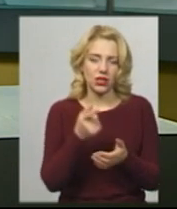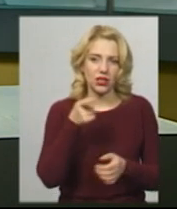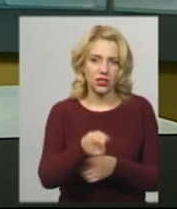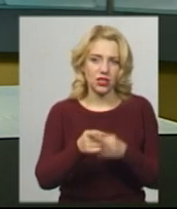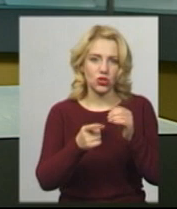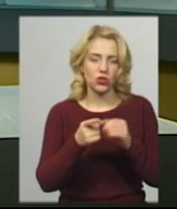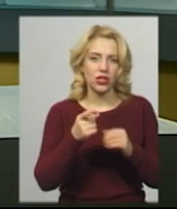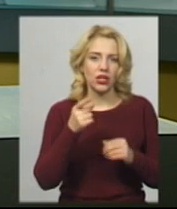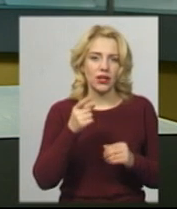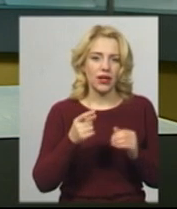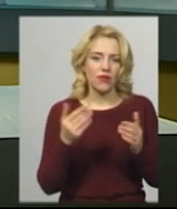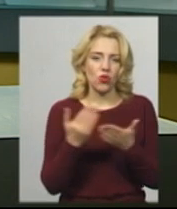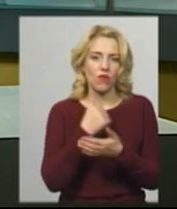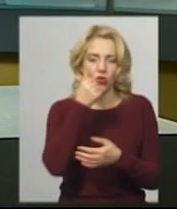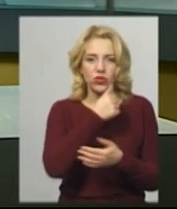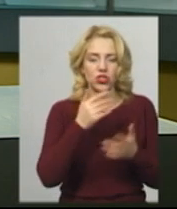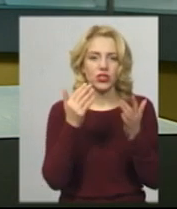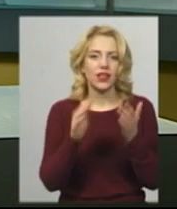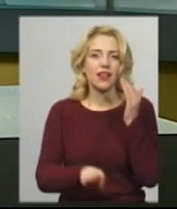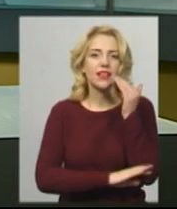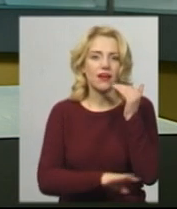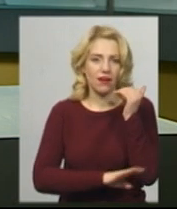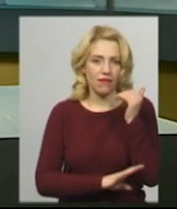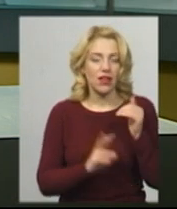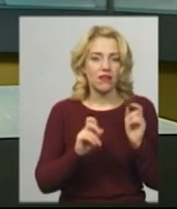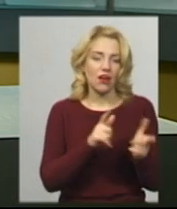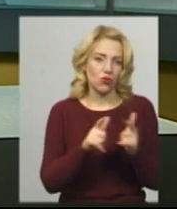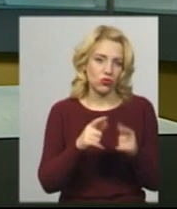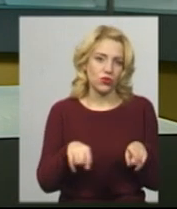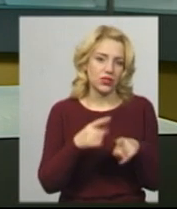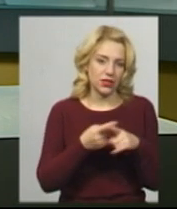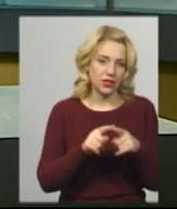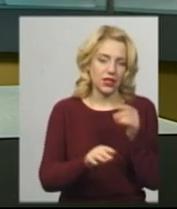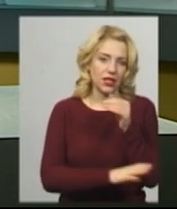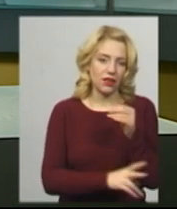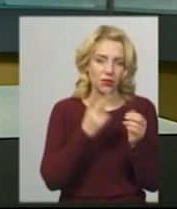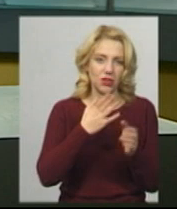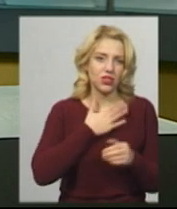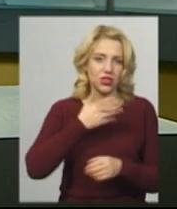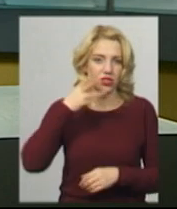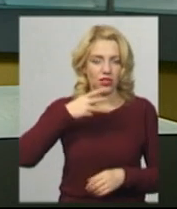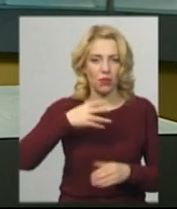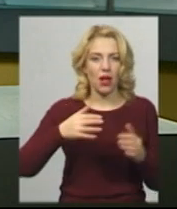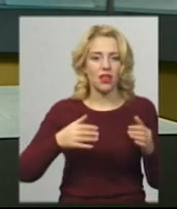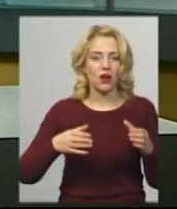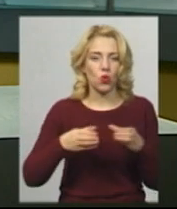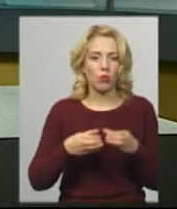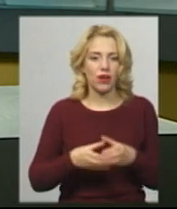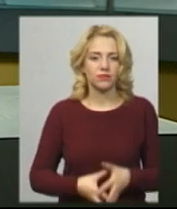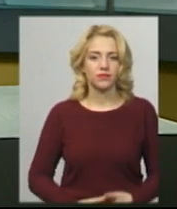1000 новорічних дерев. Як готують новорічні дерева до свят на Хмельниччині, бачила наша знімальна група. Подробиці у сюжеті Лесі.